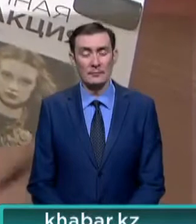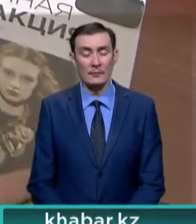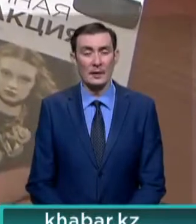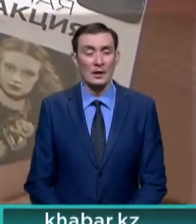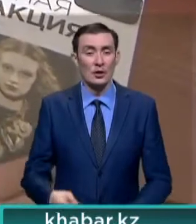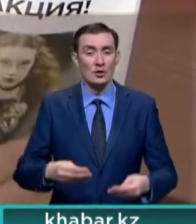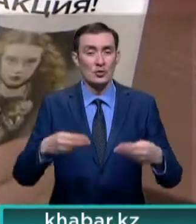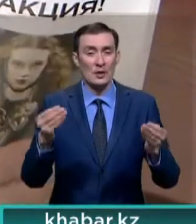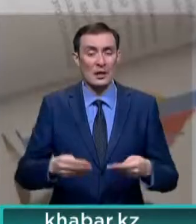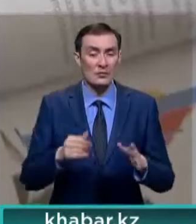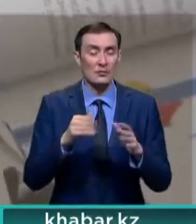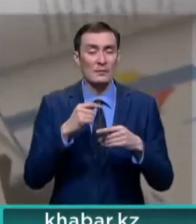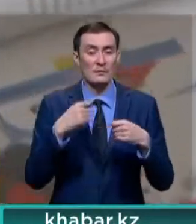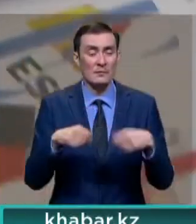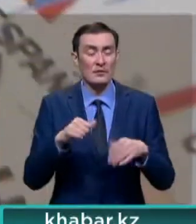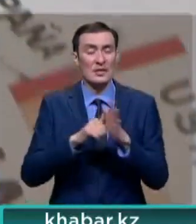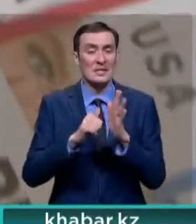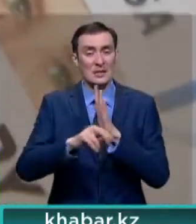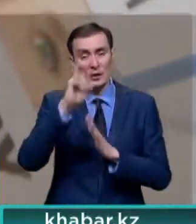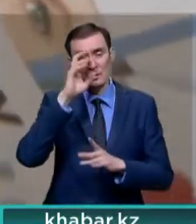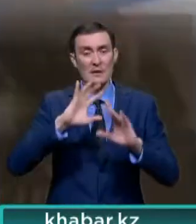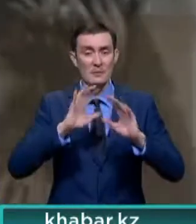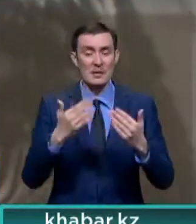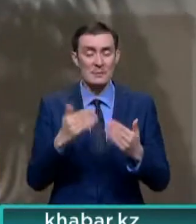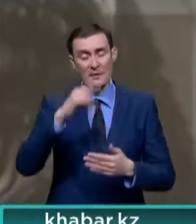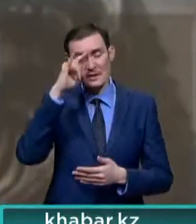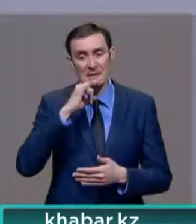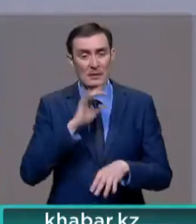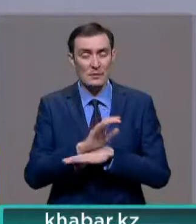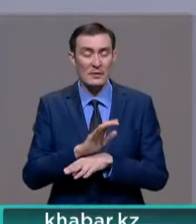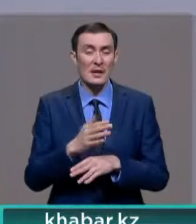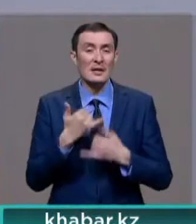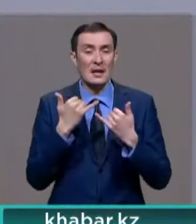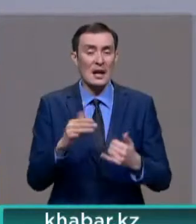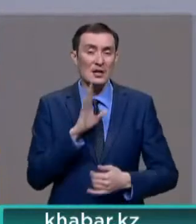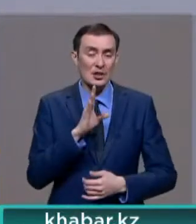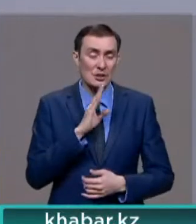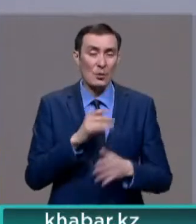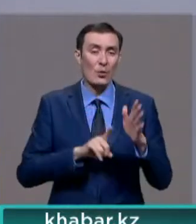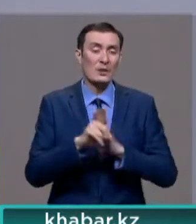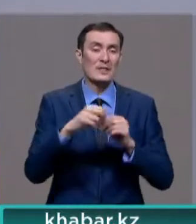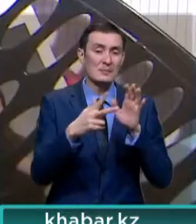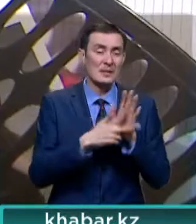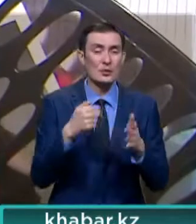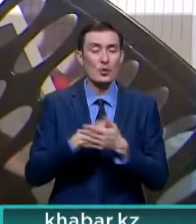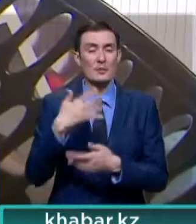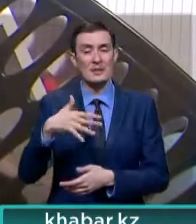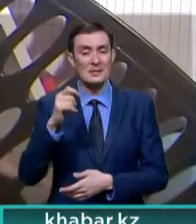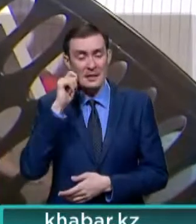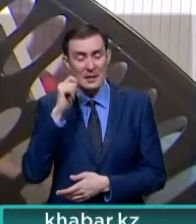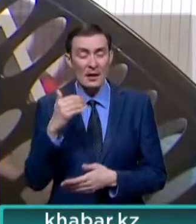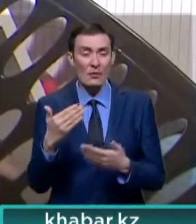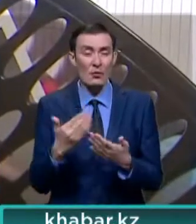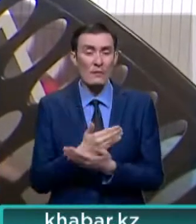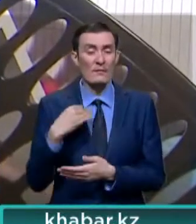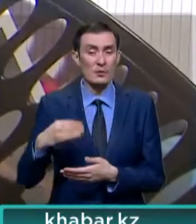Глянец, издающийся в 60 странах мира, теперь выпускается в Казахстане. Он рассчитан на интерес женской аудитории от 18 до 50 лет. В новой версии